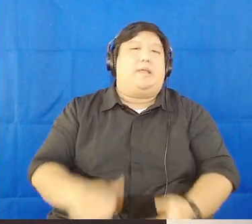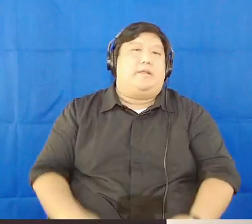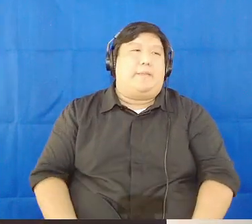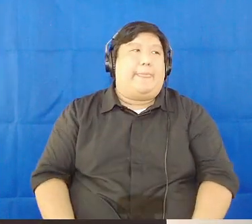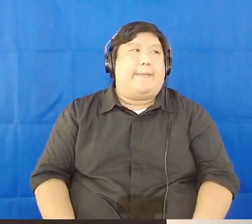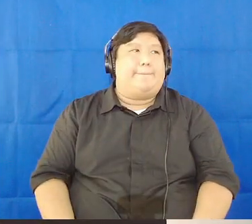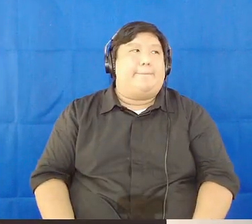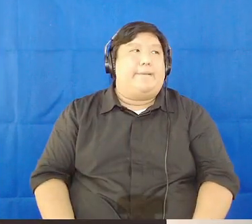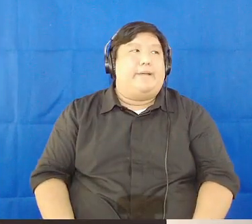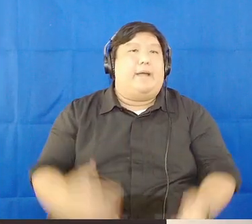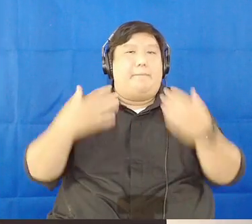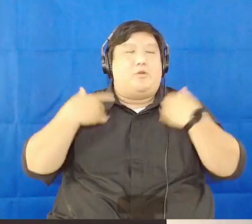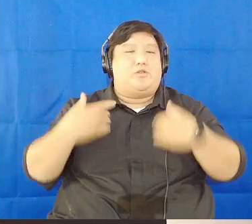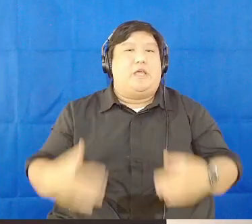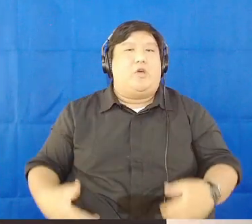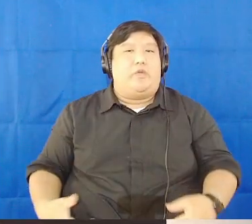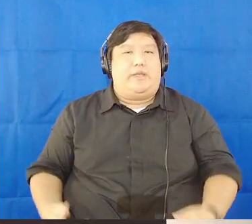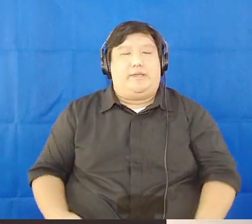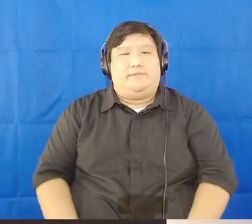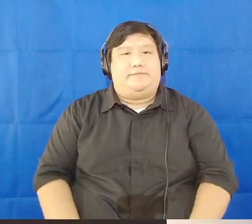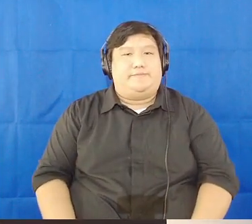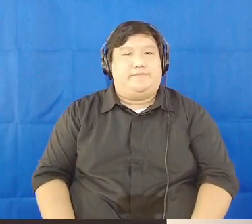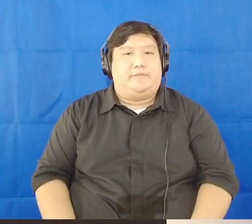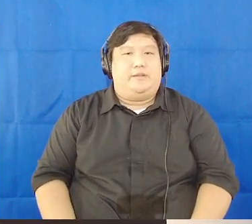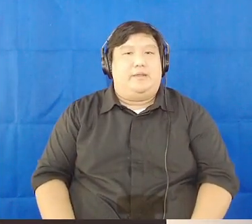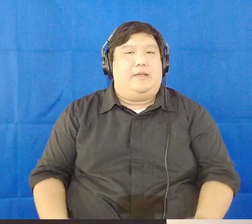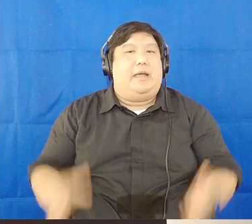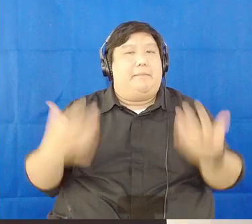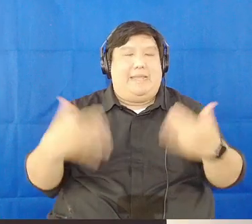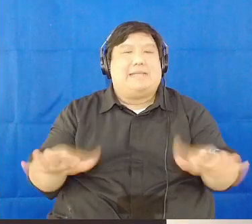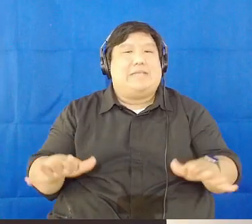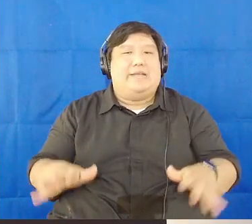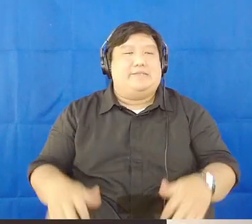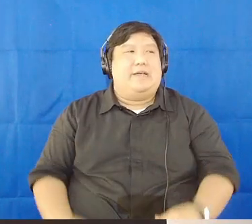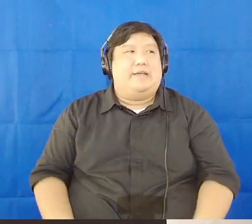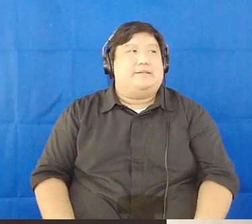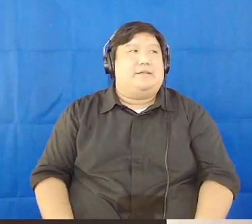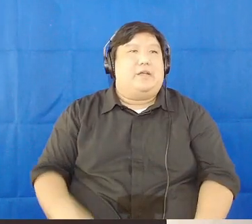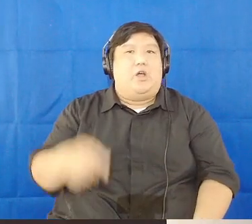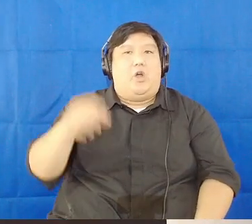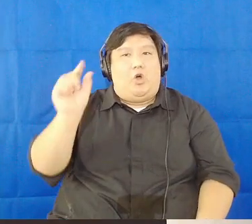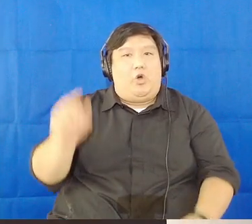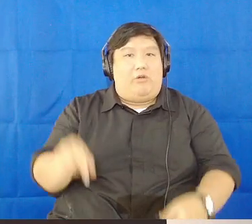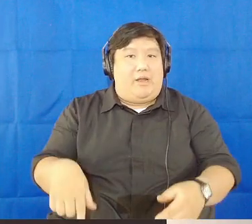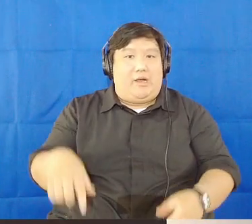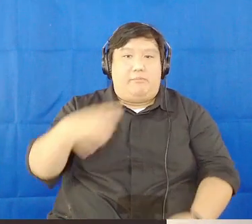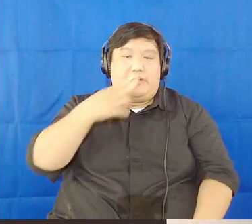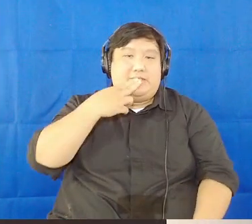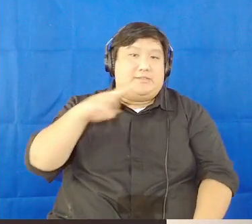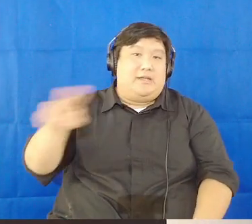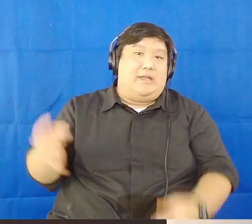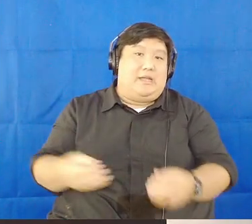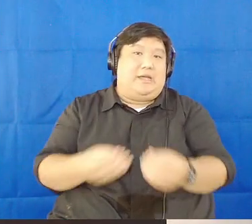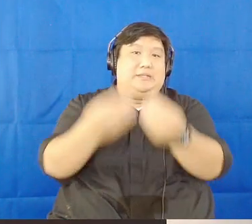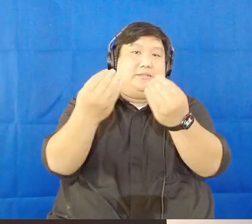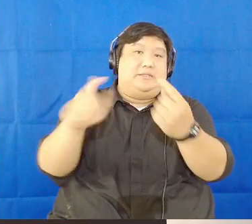berarti manusiawi, kemampuan manusiawi. Tetapi orang yang mempercayai Ekaristi kemudian akan sampai